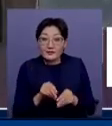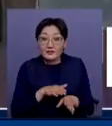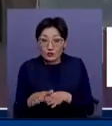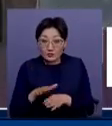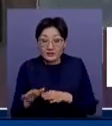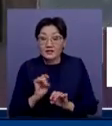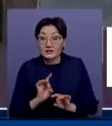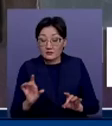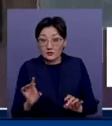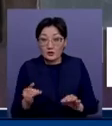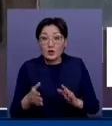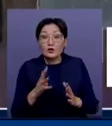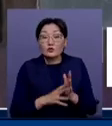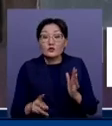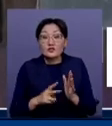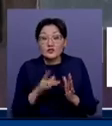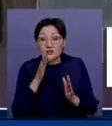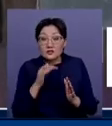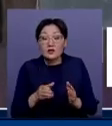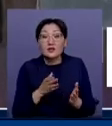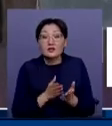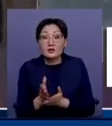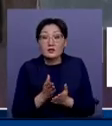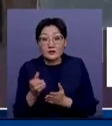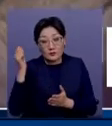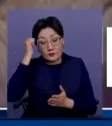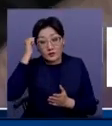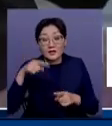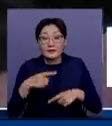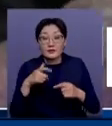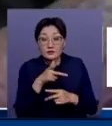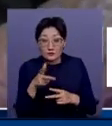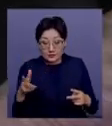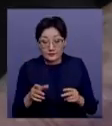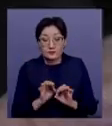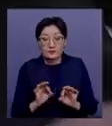атқарғанын айтады. 97 жастағы ардагердің естеліктері келесі сюжетте.